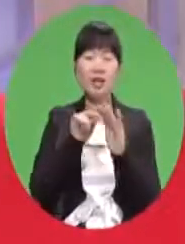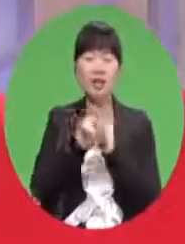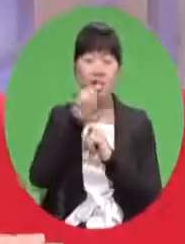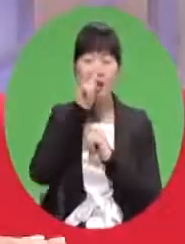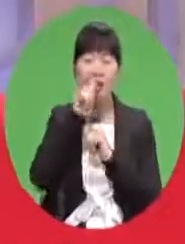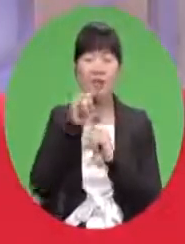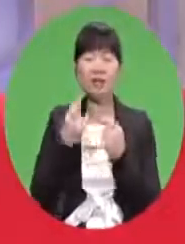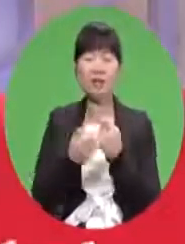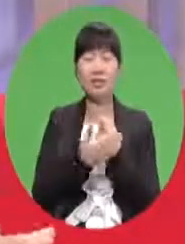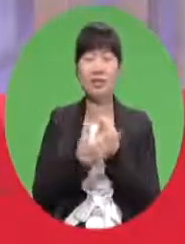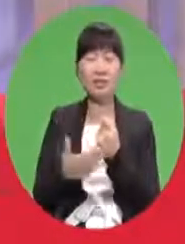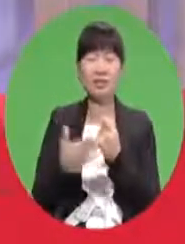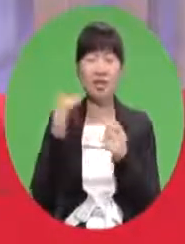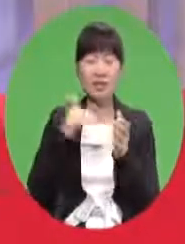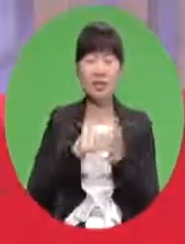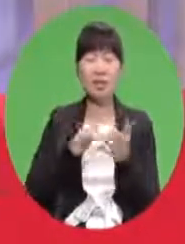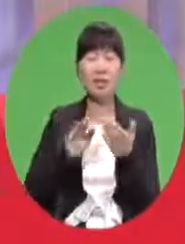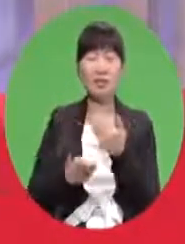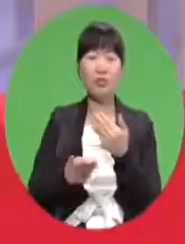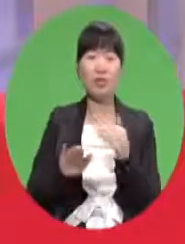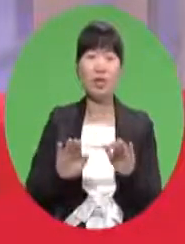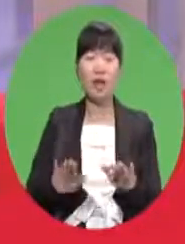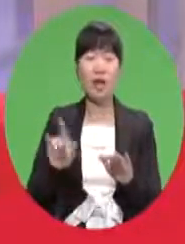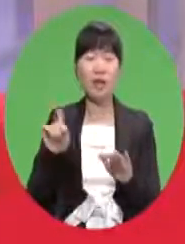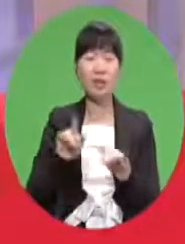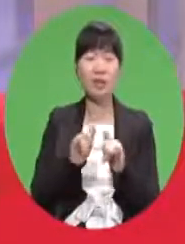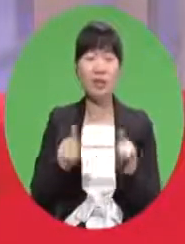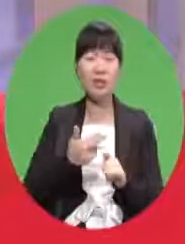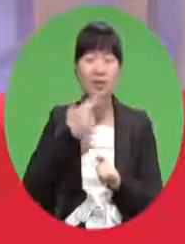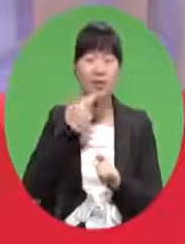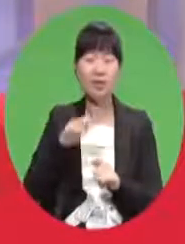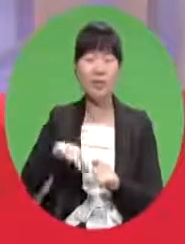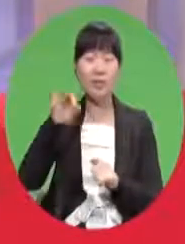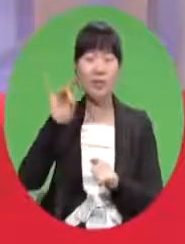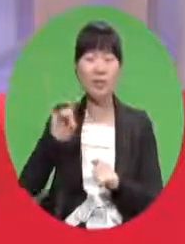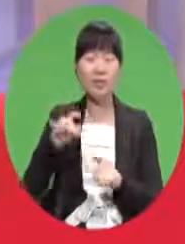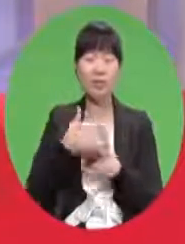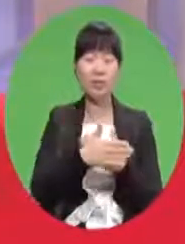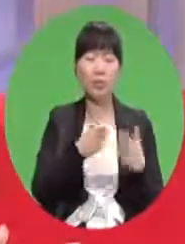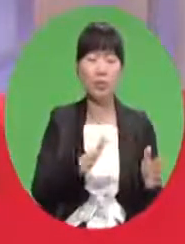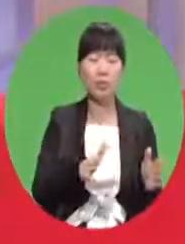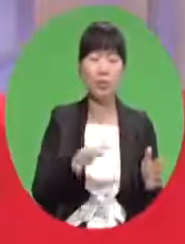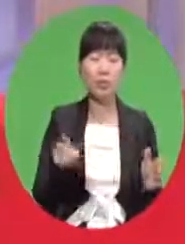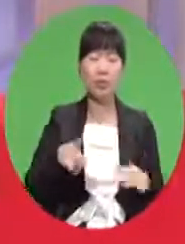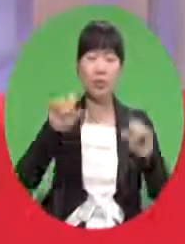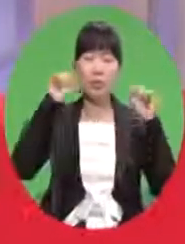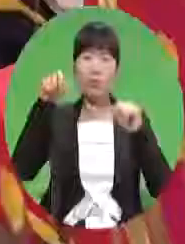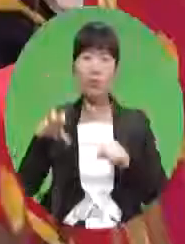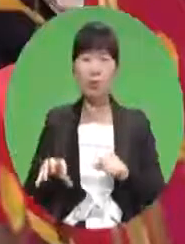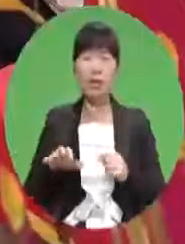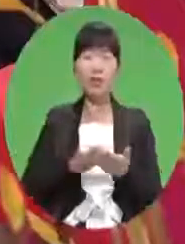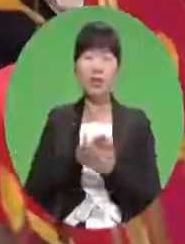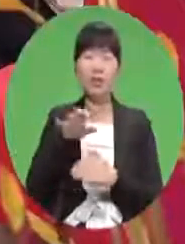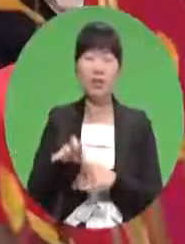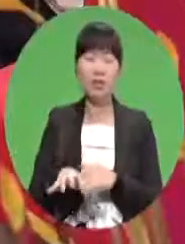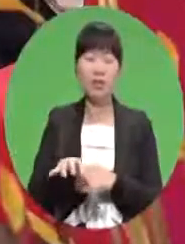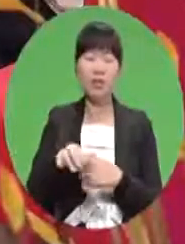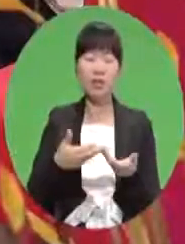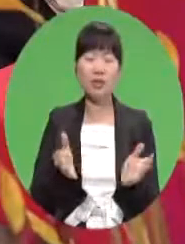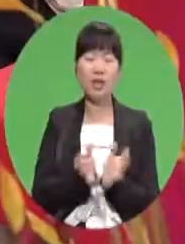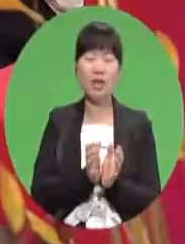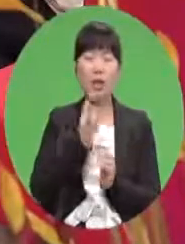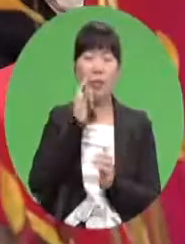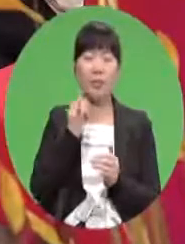네. 그래서 그 끝난 다음에 뭐 아무도 없는 뭐 처음에는 교실, 운동장, 놀이터, 그래서 그 기관을